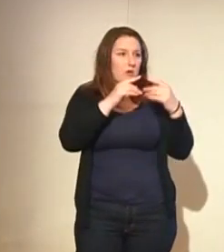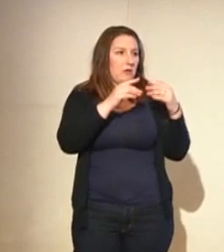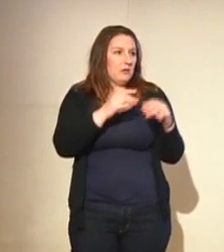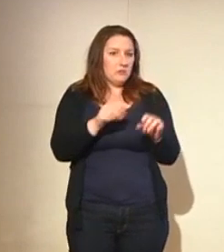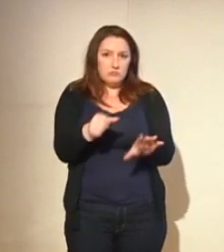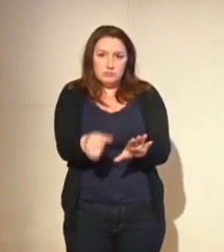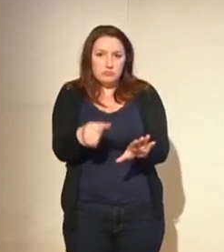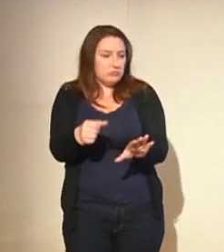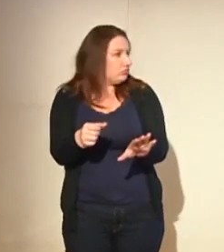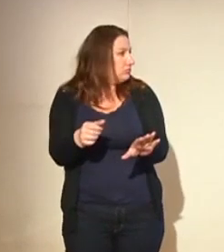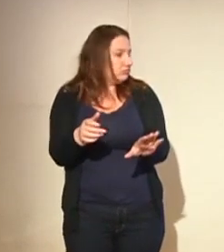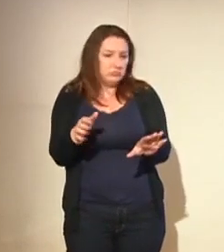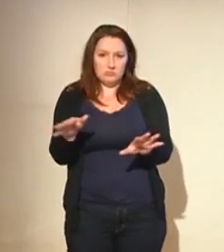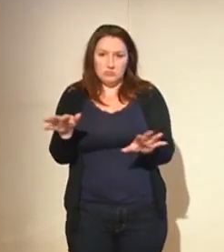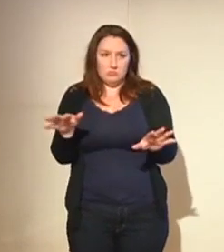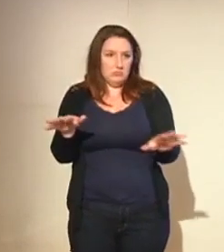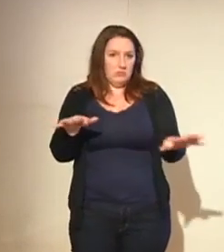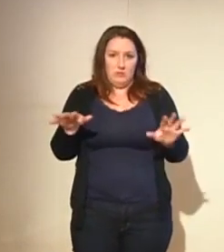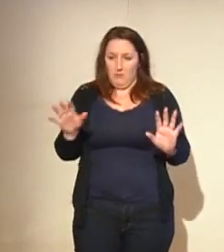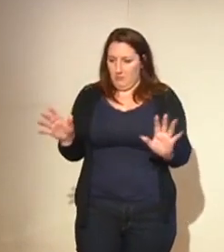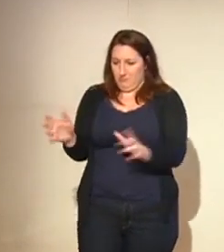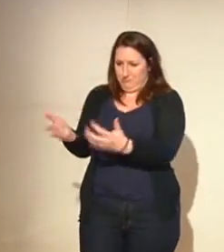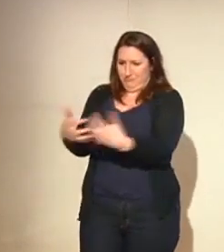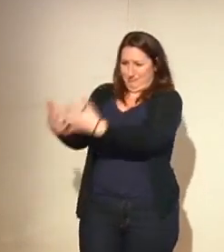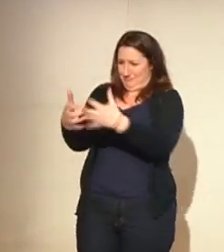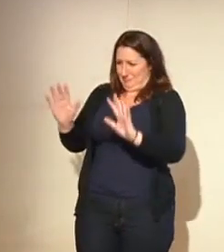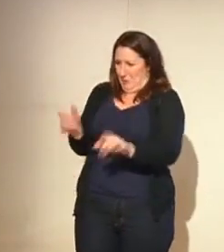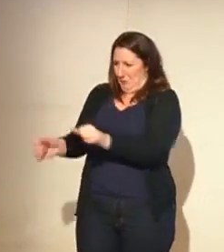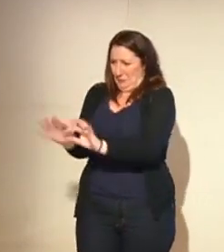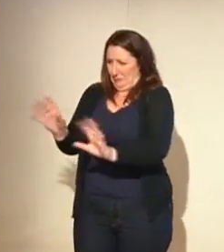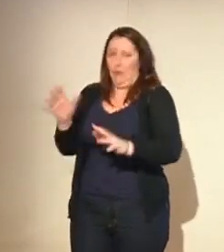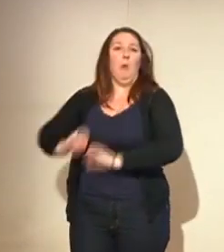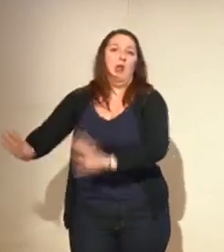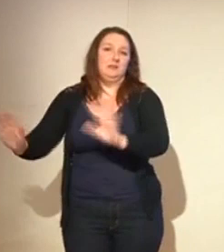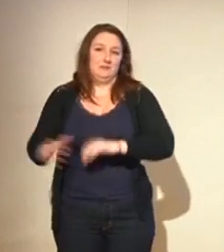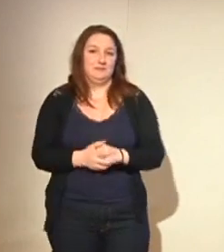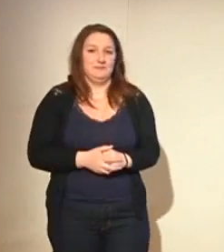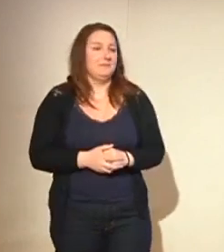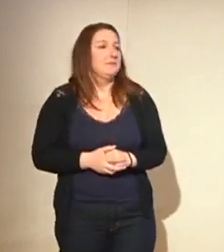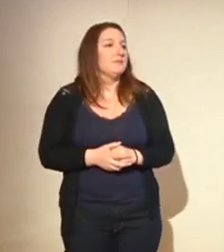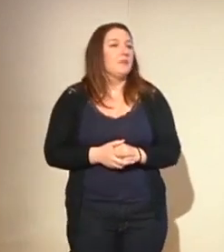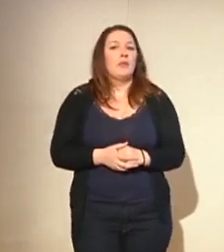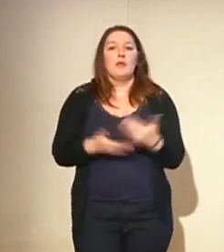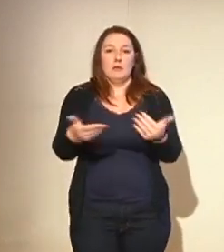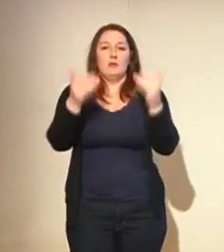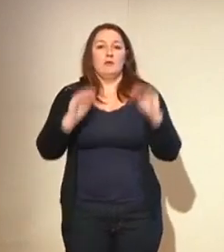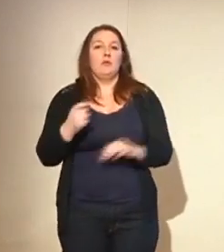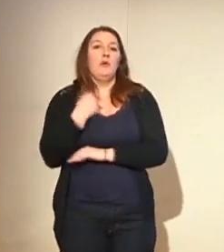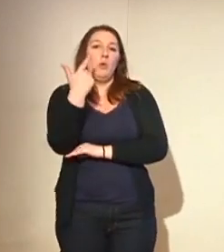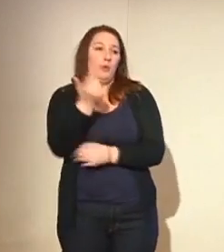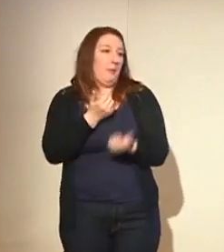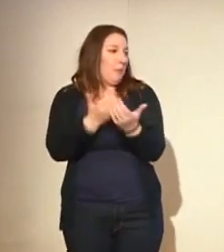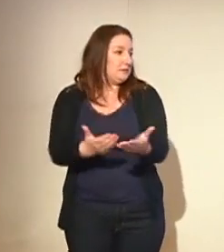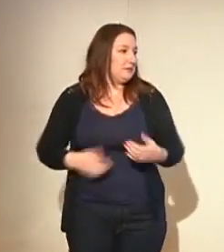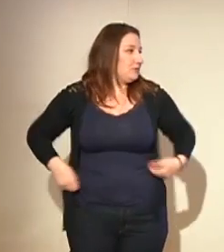micros ça bouge tout seul je laisser VI et nous passons donc à la délibération numéro